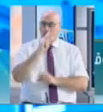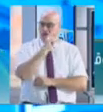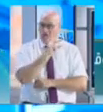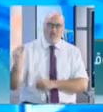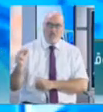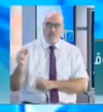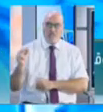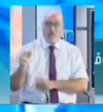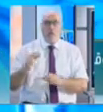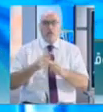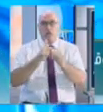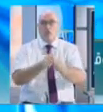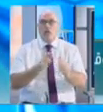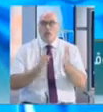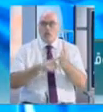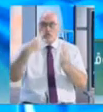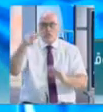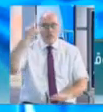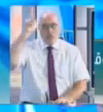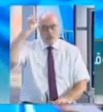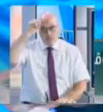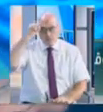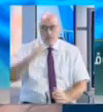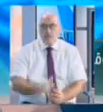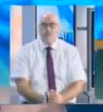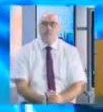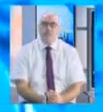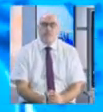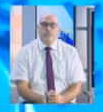الأفعال وطبقا لقوانين الجمهورية.